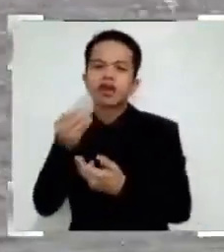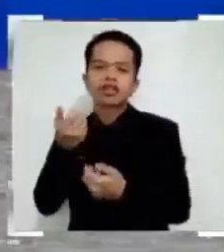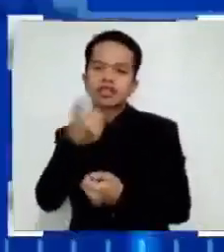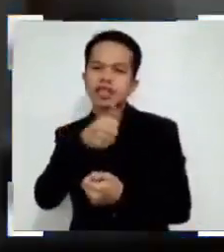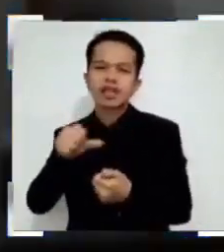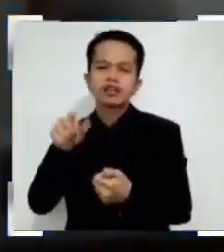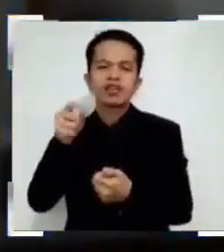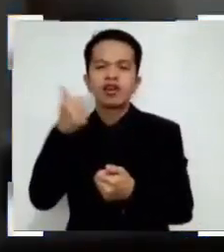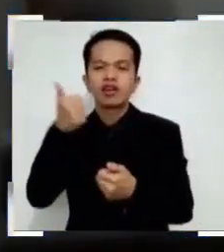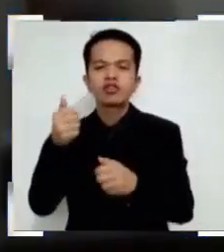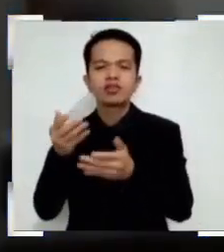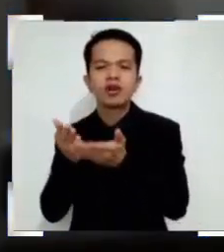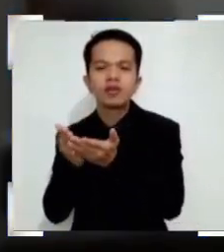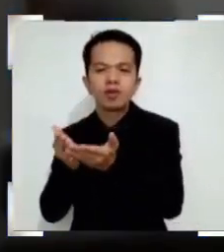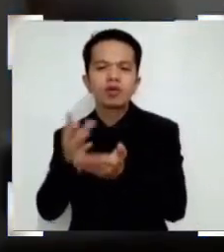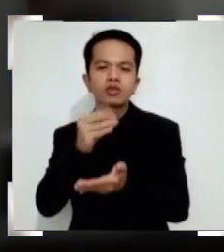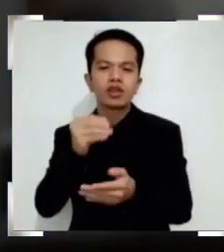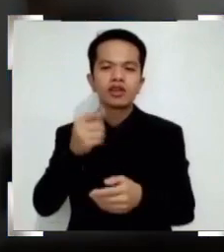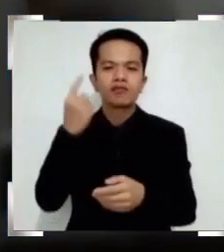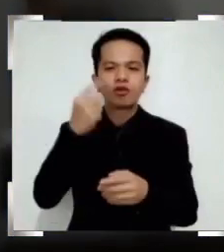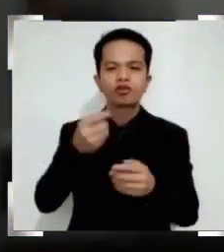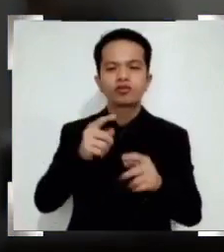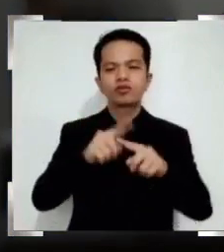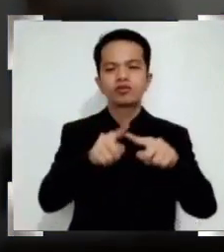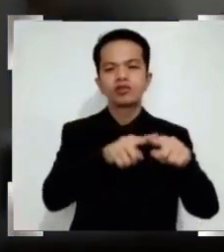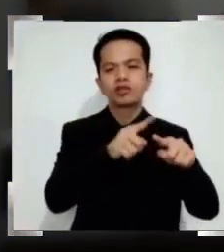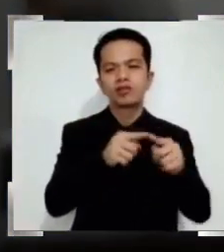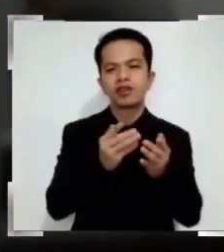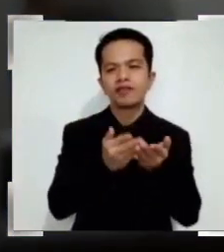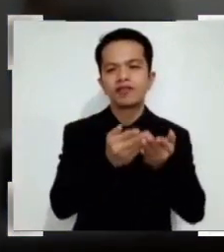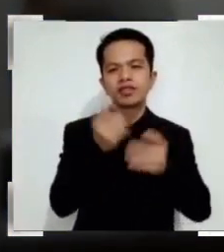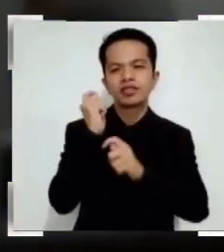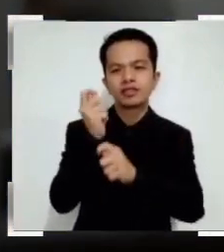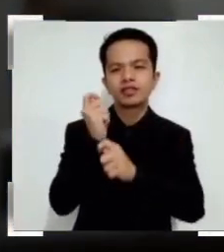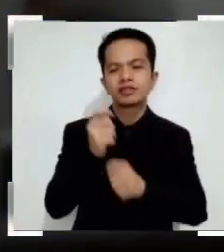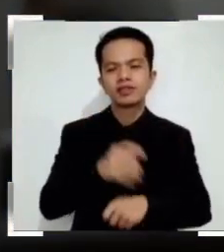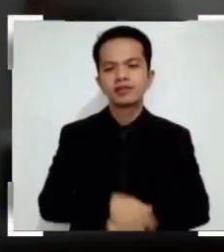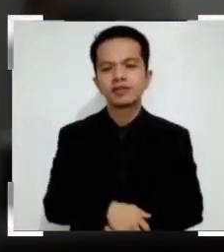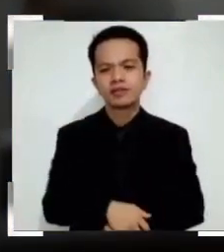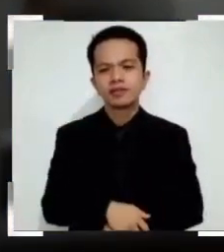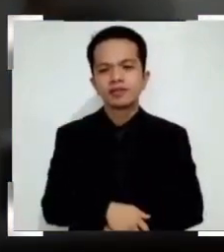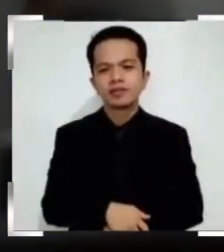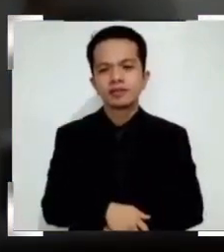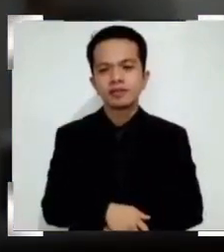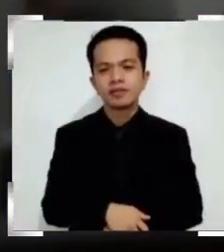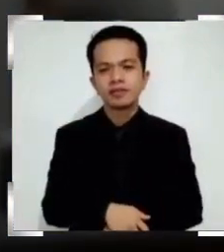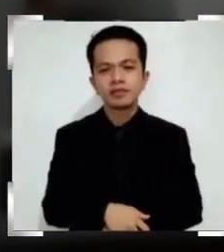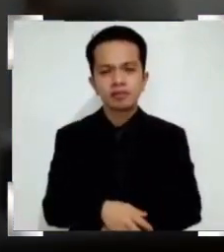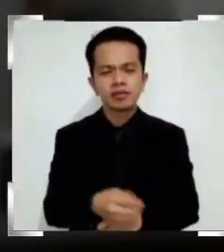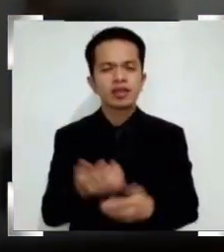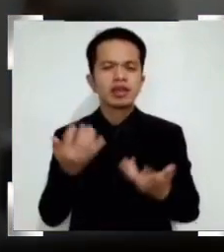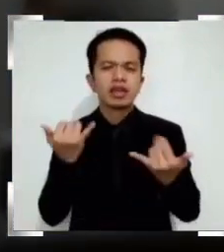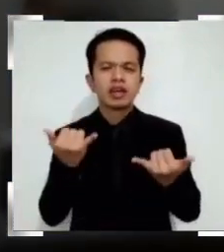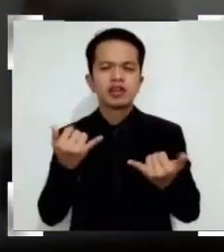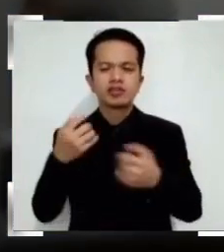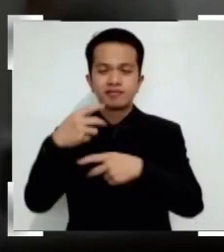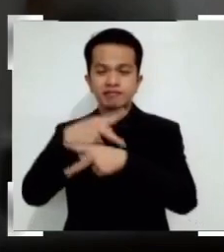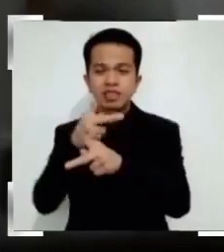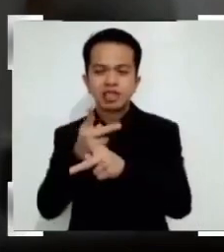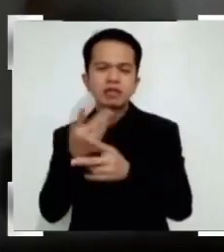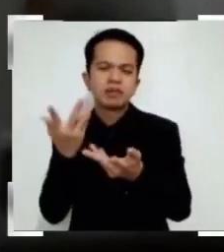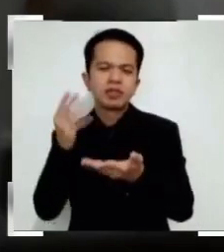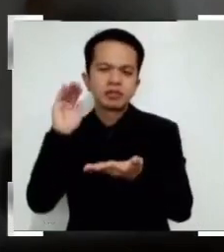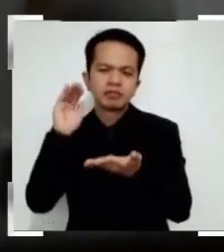vessel. In the meantime, we will hold off any increases. Siguro magbabawas kami ng production. The effect is